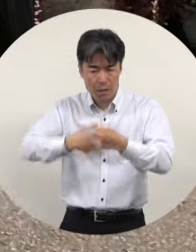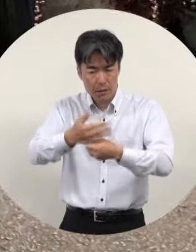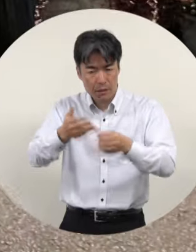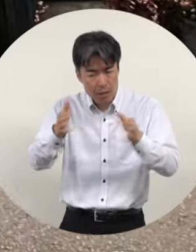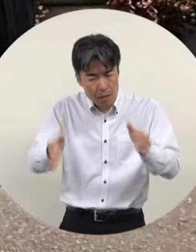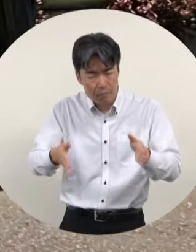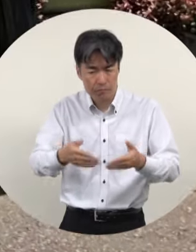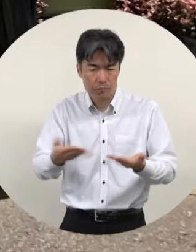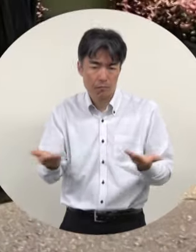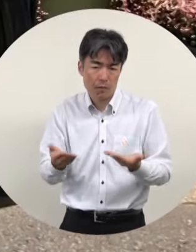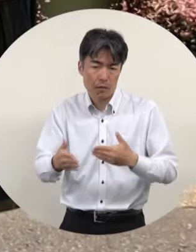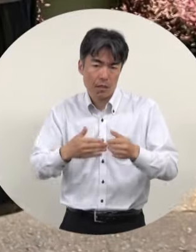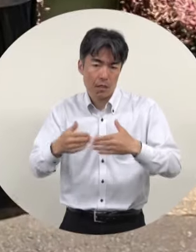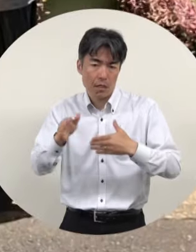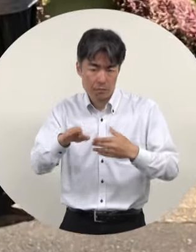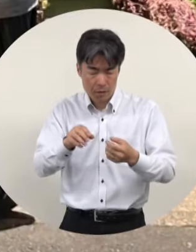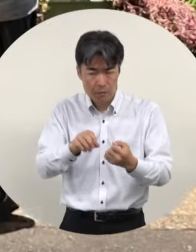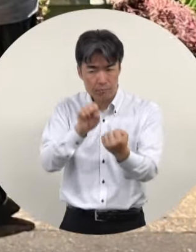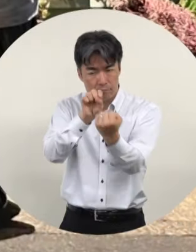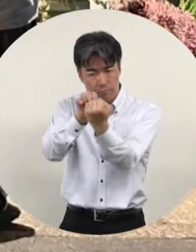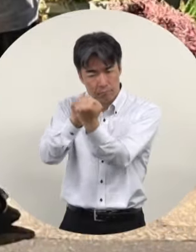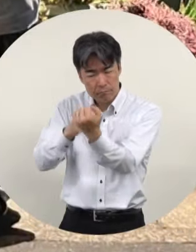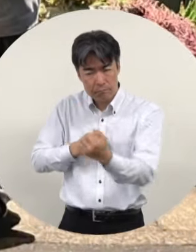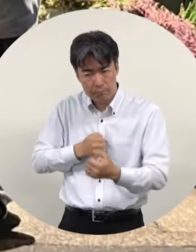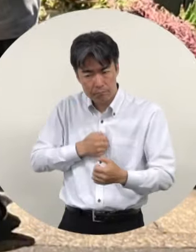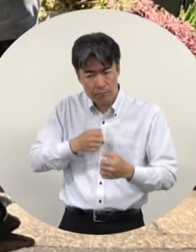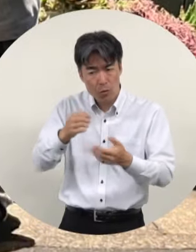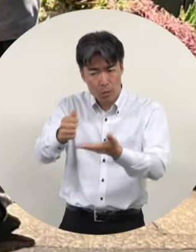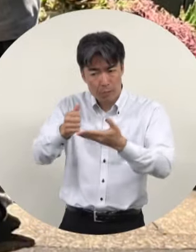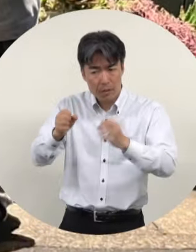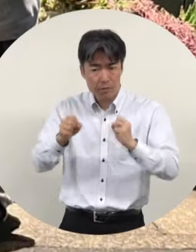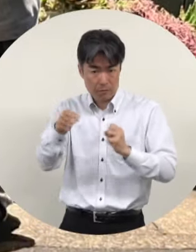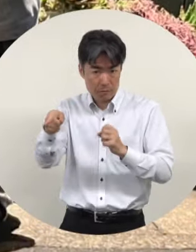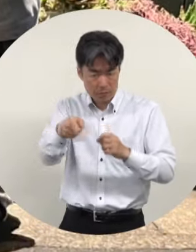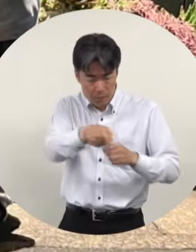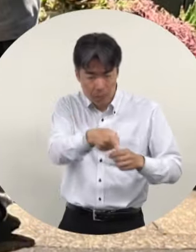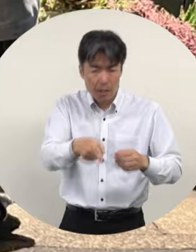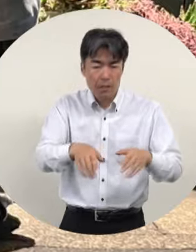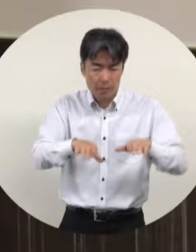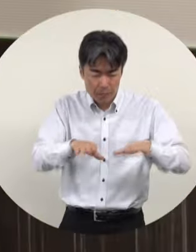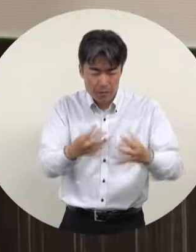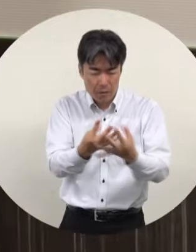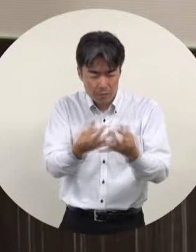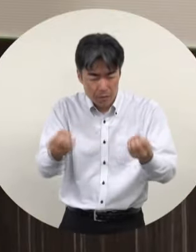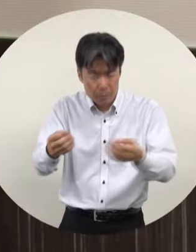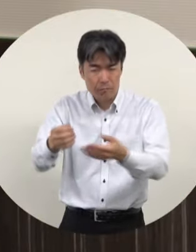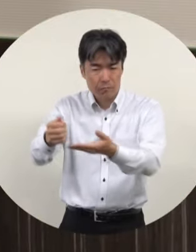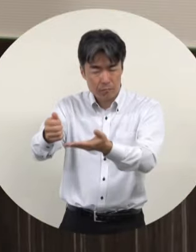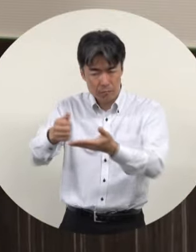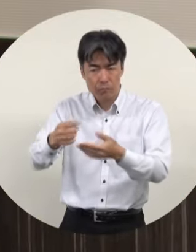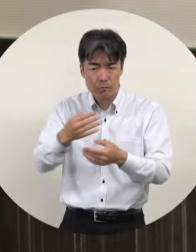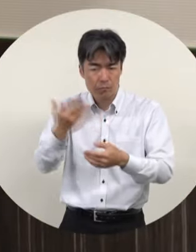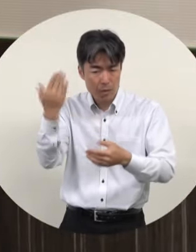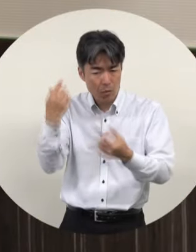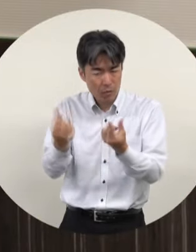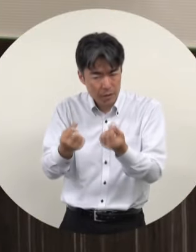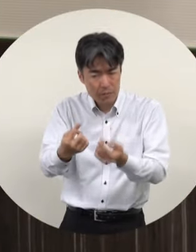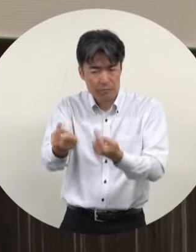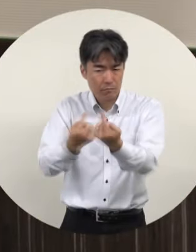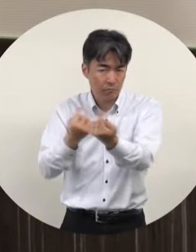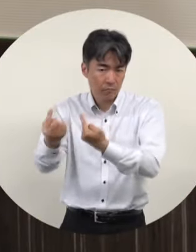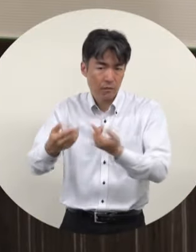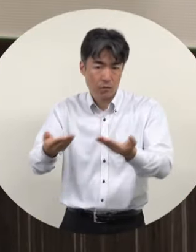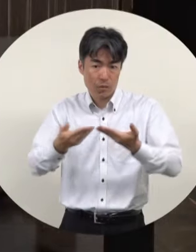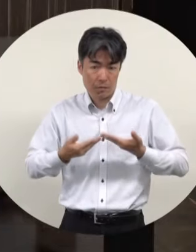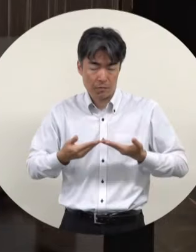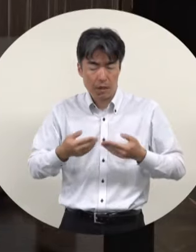その知ってるお客さんもいいので、で、まあ、今でもその多くの常連客来ていただいてます。 ああ、そうなん